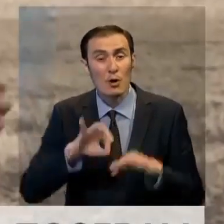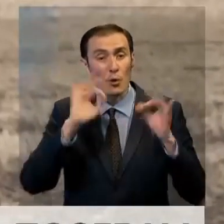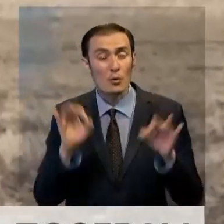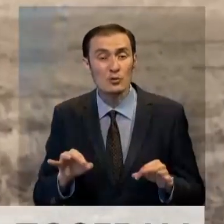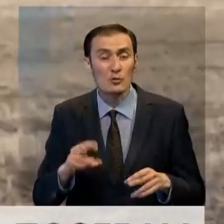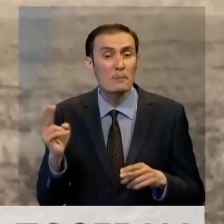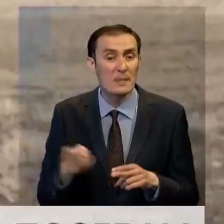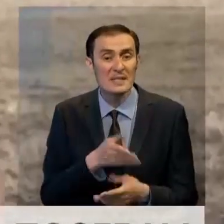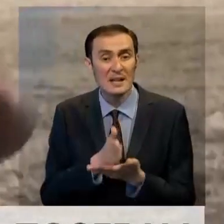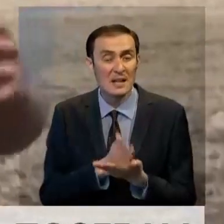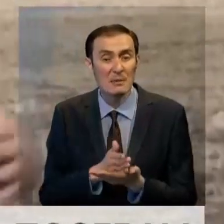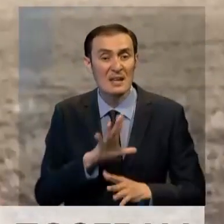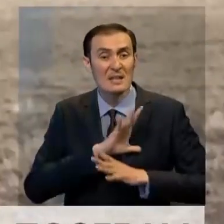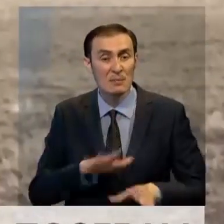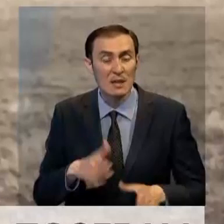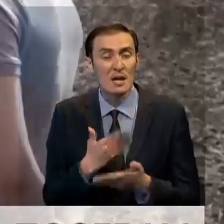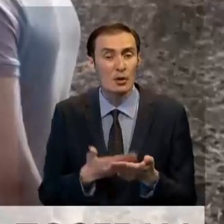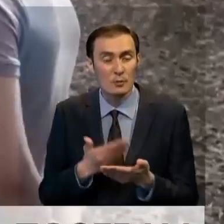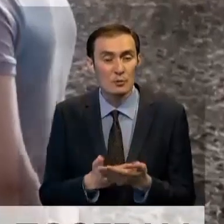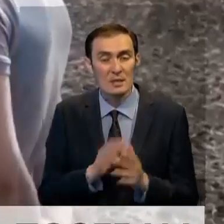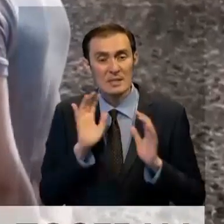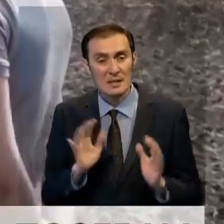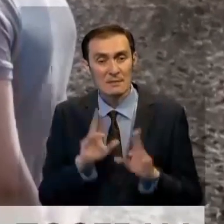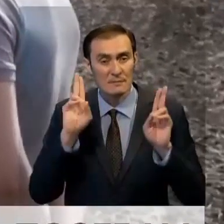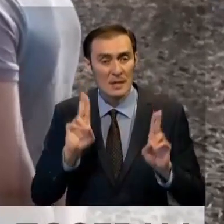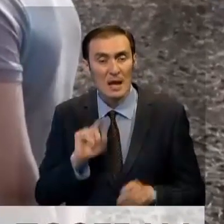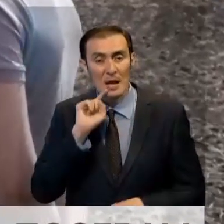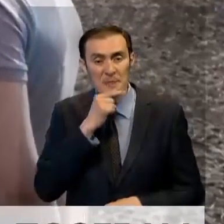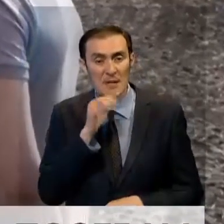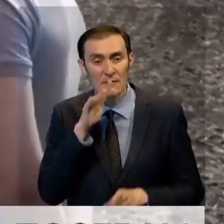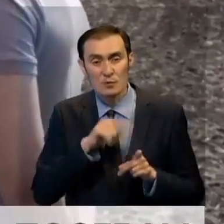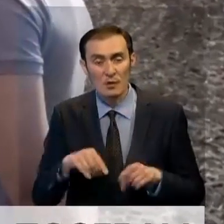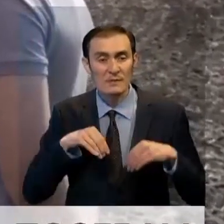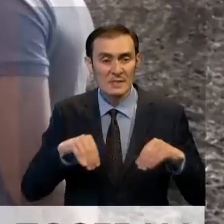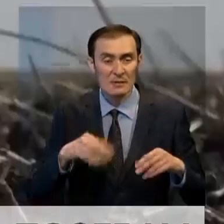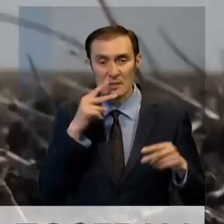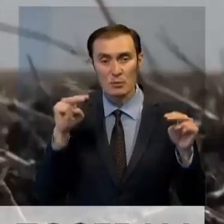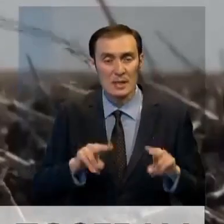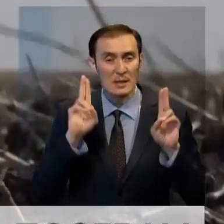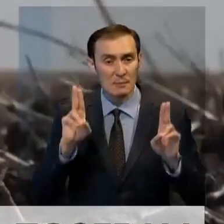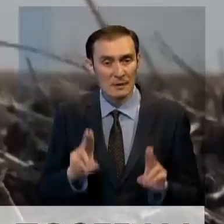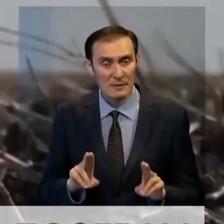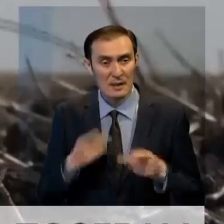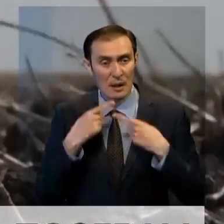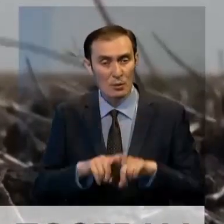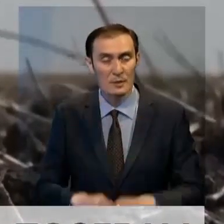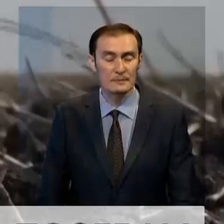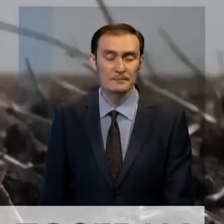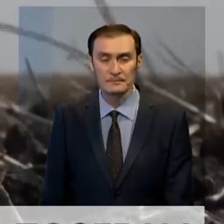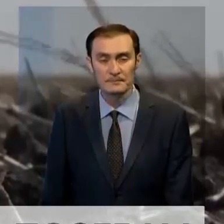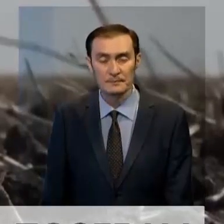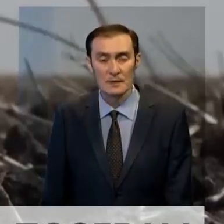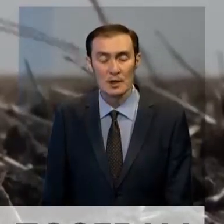не остаться без хлеба, эксперты рекомендуют придерживаться оптимальных сроков сева и соблюдать все агротехнологии.